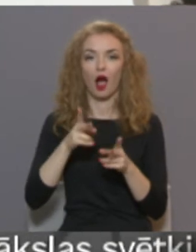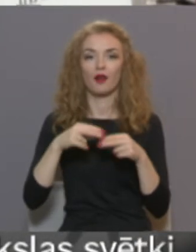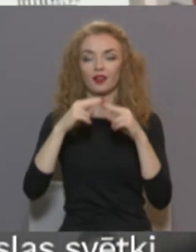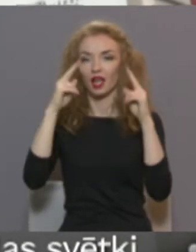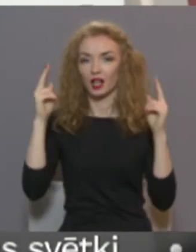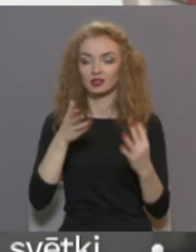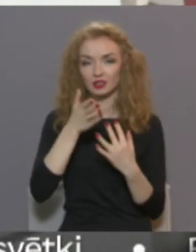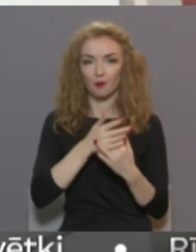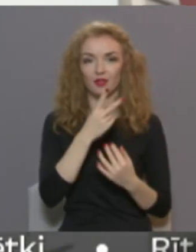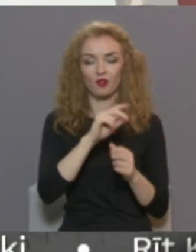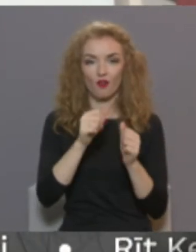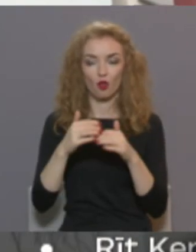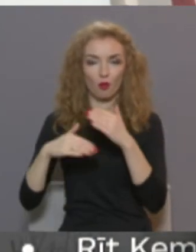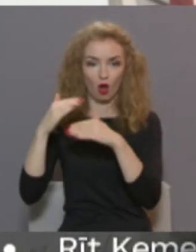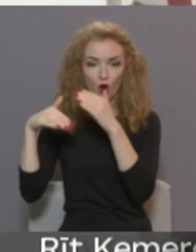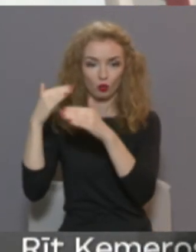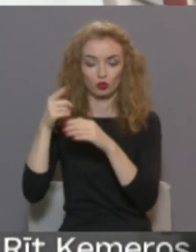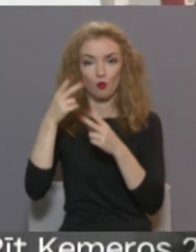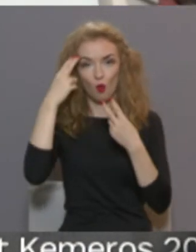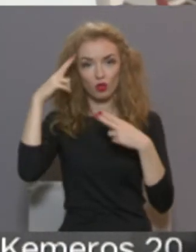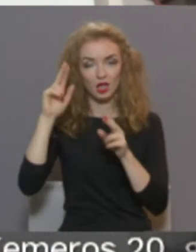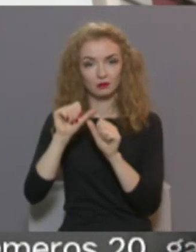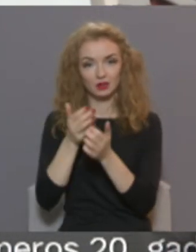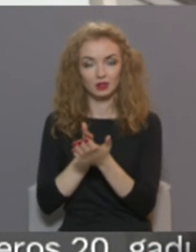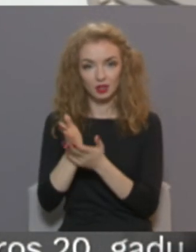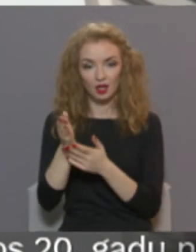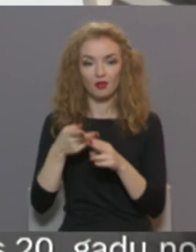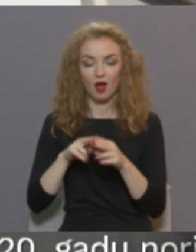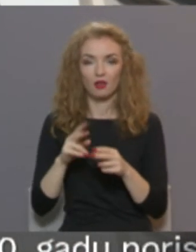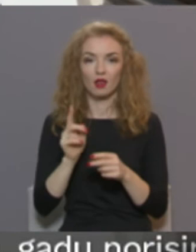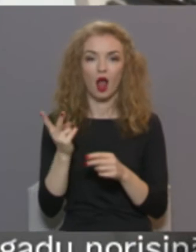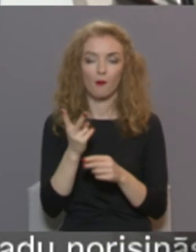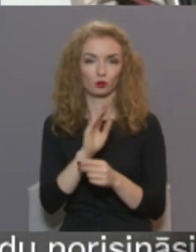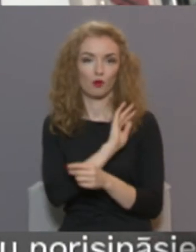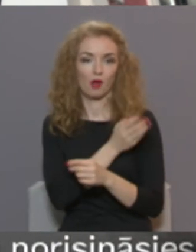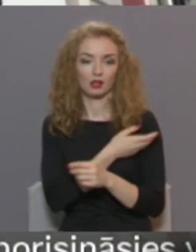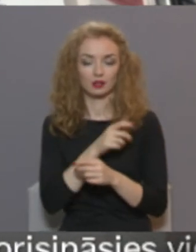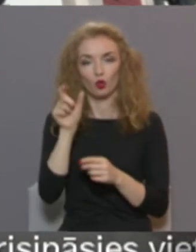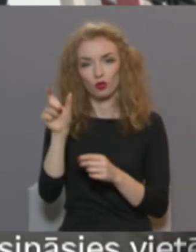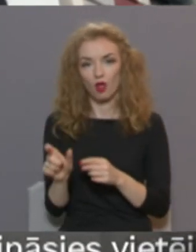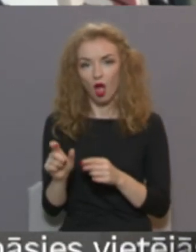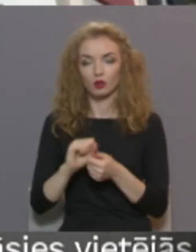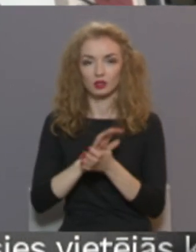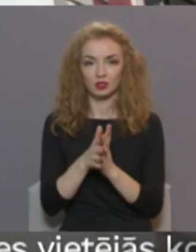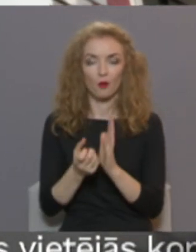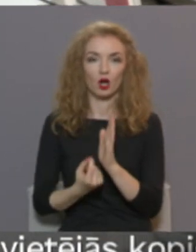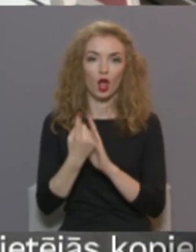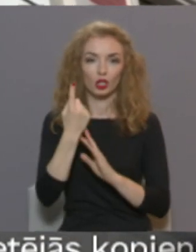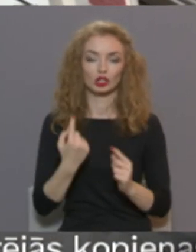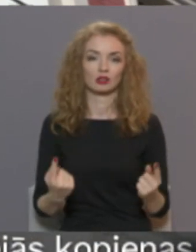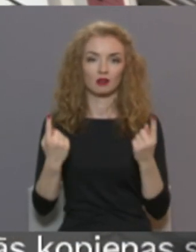kuru modeļi ir naivisma stilā, tādējādi uzsverot abu nepārprotami spēcīgo tēlu sistēmu radīšanas talantu.